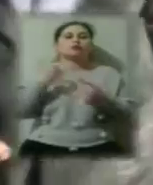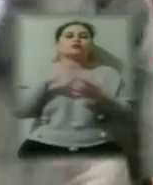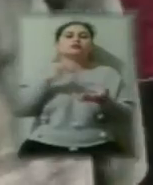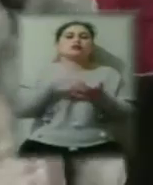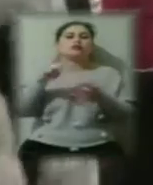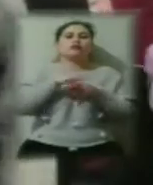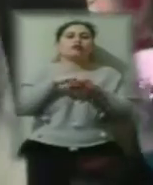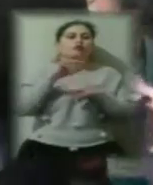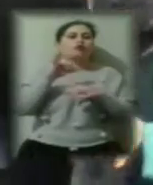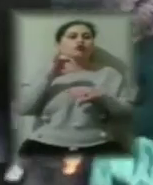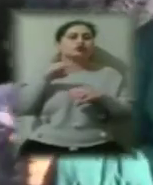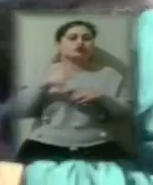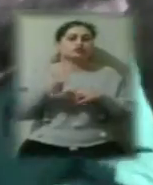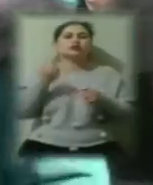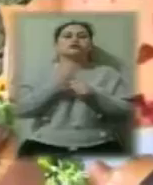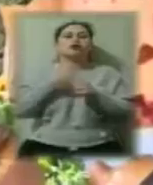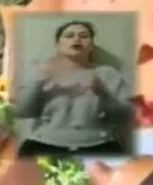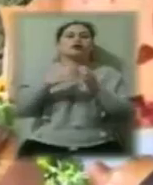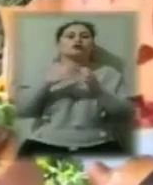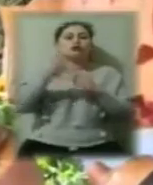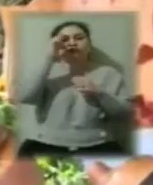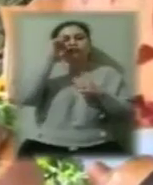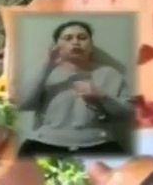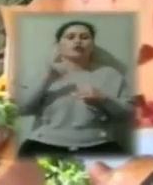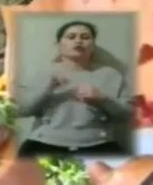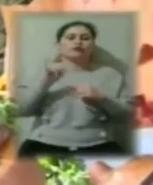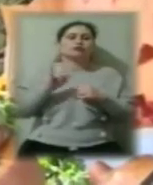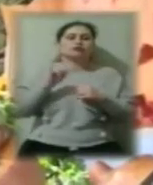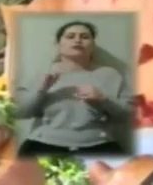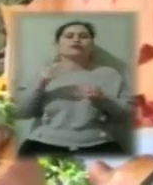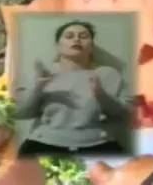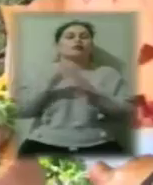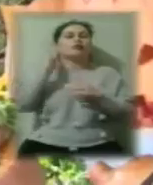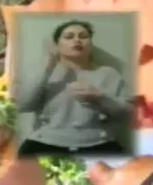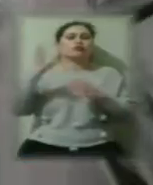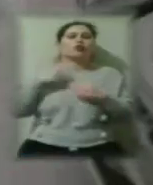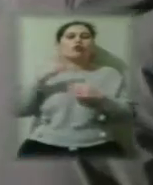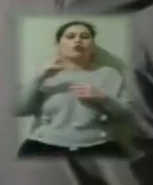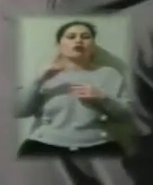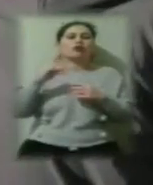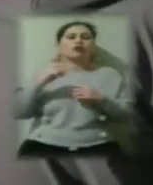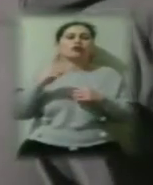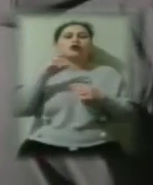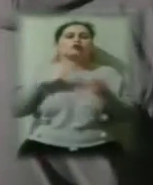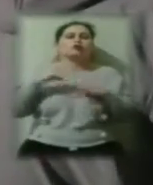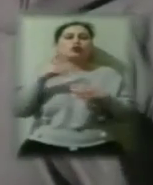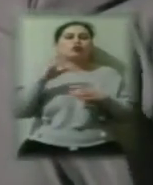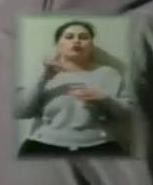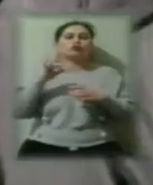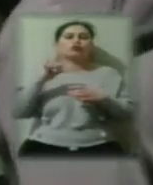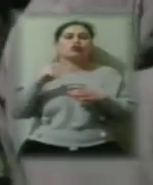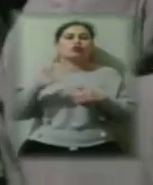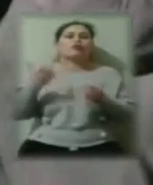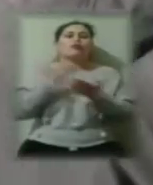робить спільно з Херсонським державним університетом. Це наші майбутні колеги, студенти-культурологи. Вони представлять театралізовану